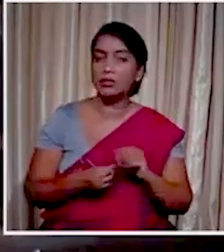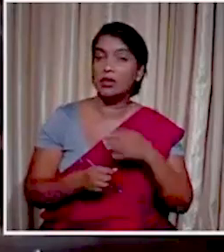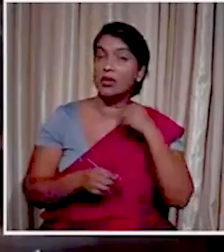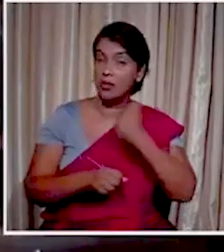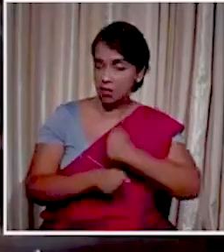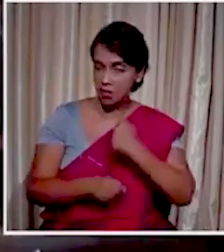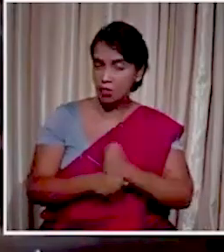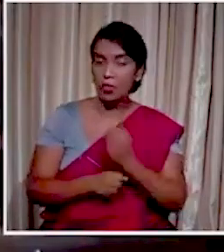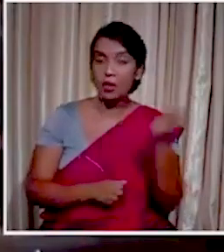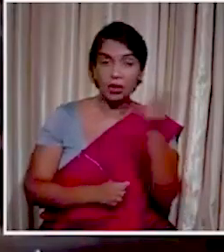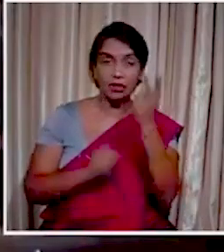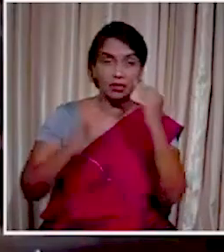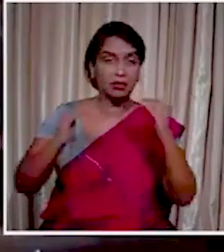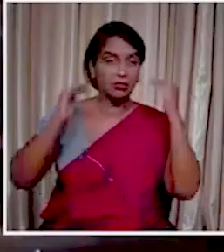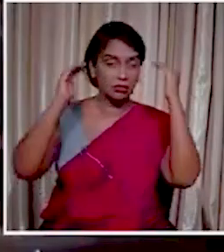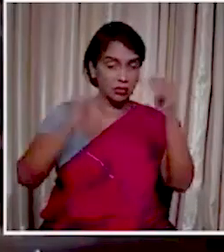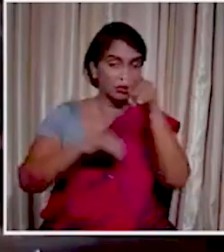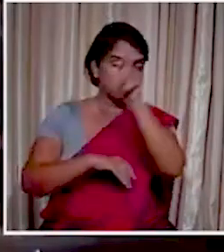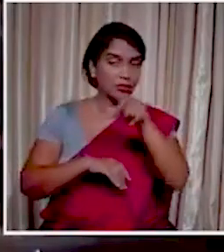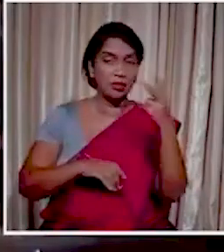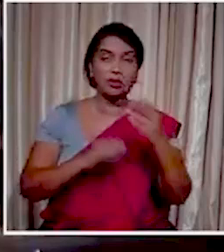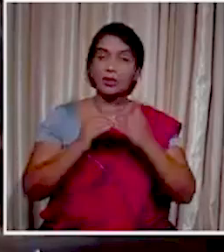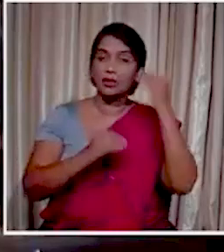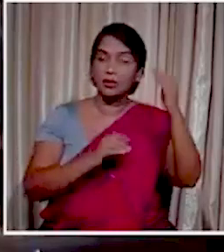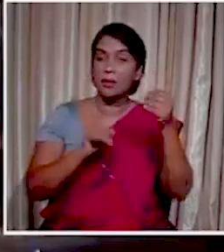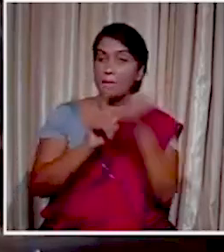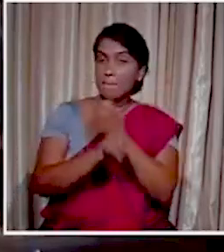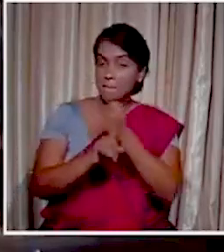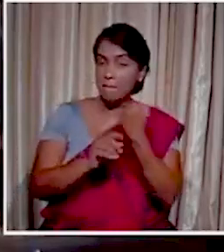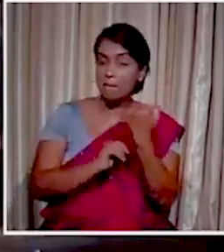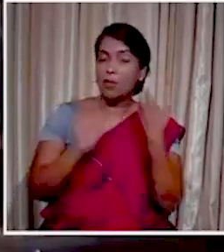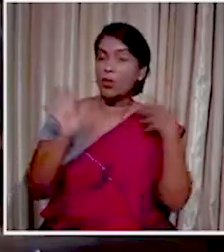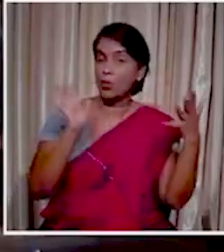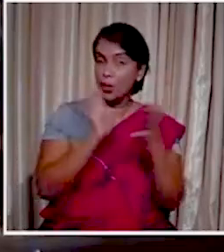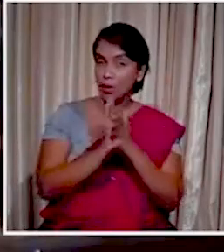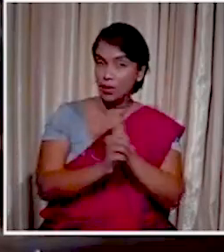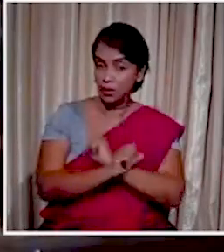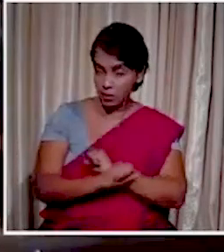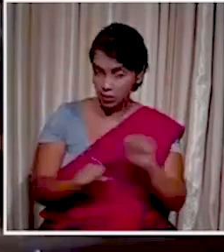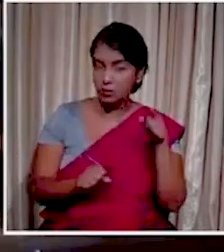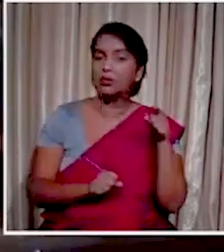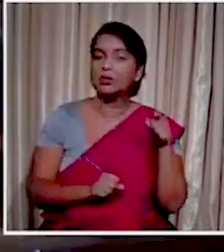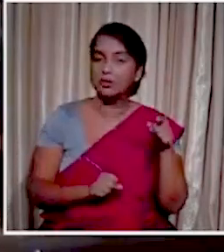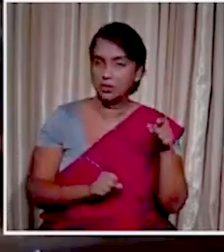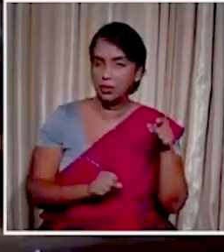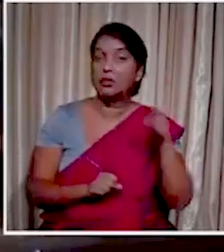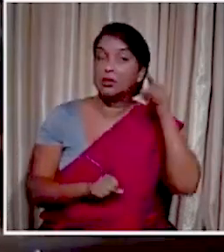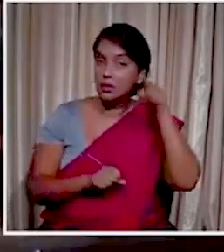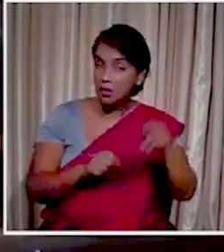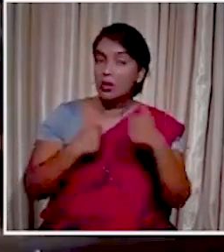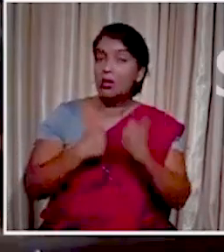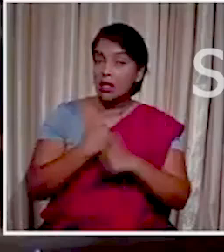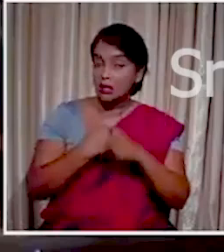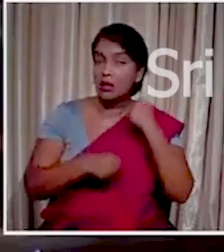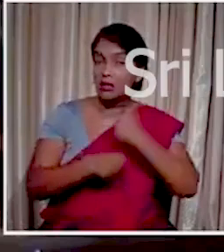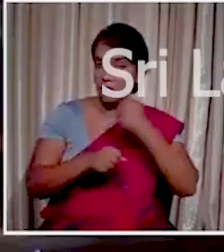आंडुवक ए देदेना इहल तनतुरु देक अनागत बलव्यापृतियक संबंध नुविनवा नम ए हेदेना आंडु